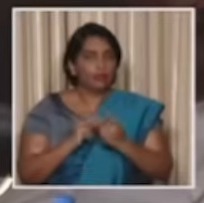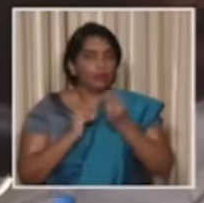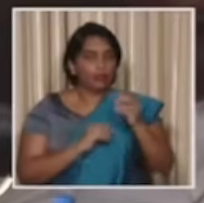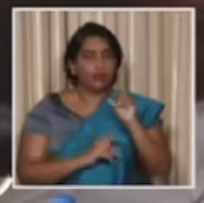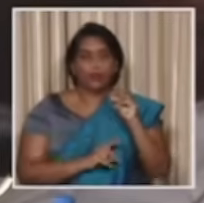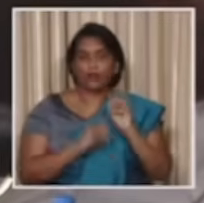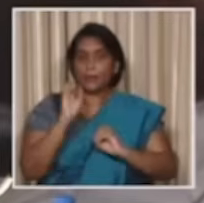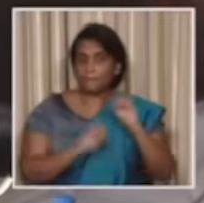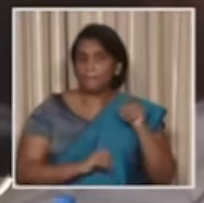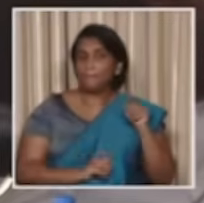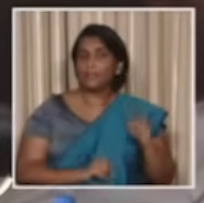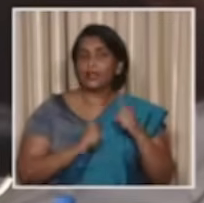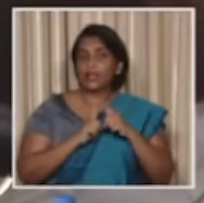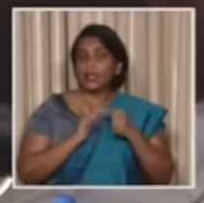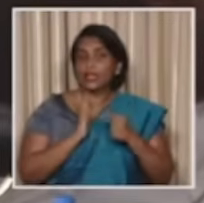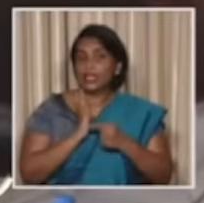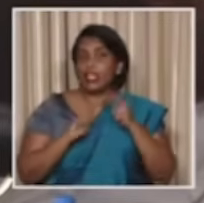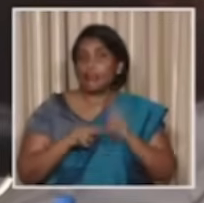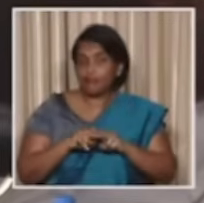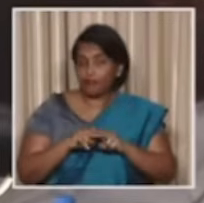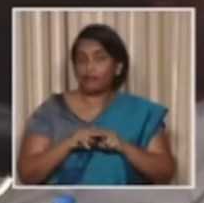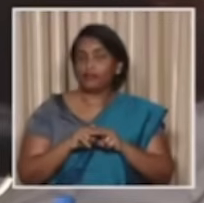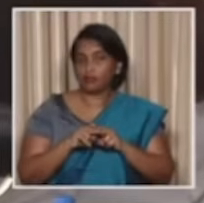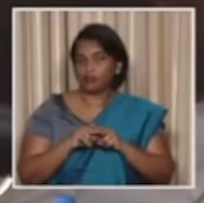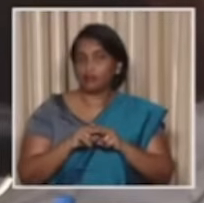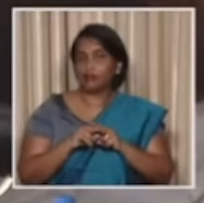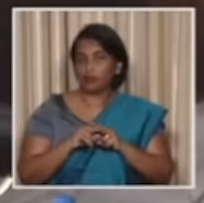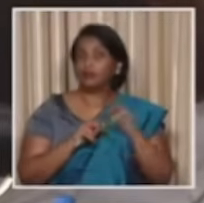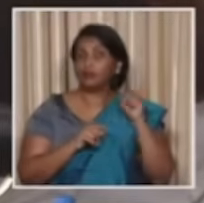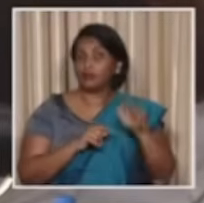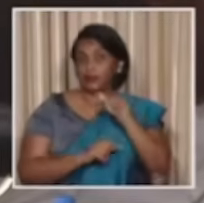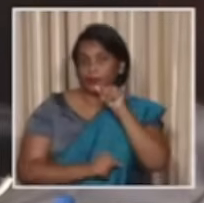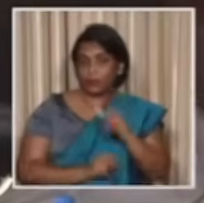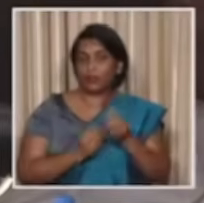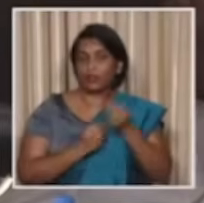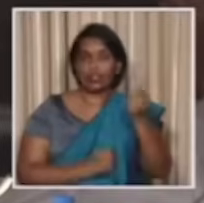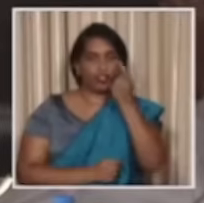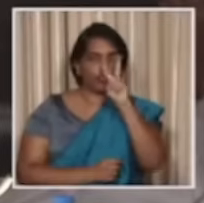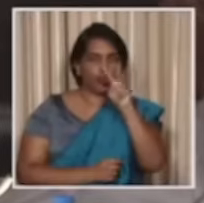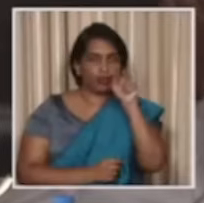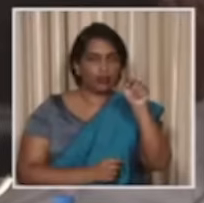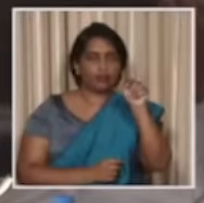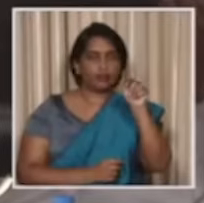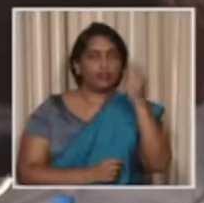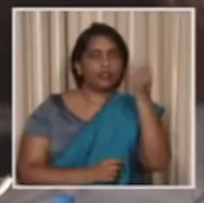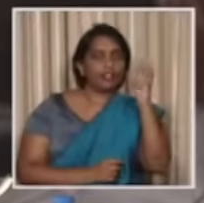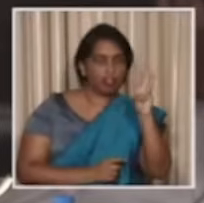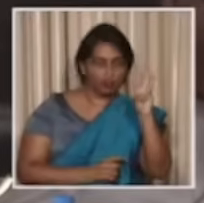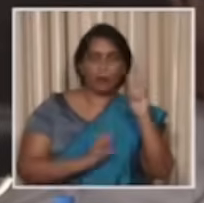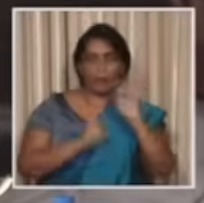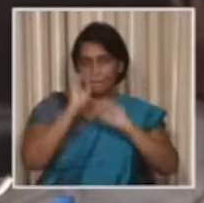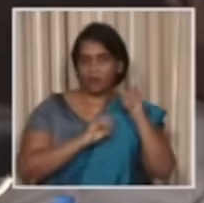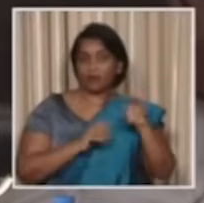111ක් ETF එකට සේවා නියුක්තිකයන්ගේ අරමුදලට ඇත්ත වශයෙන්ම ලැබෙනවා 12.13. නමුත්